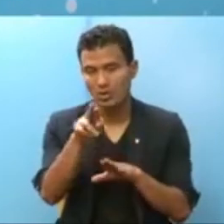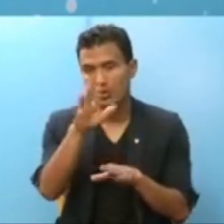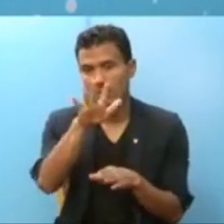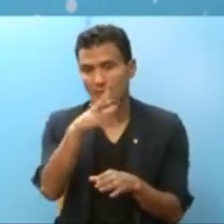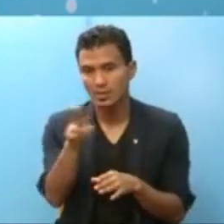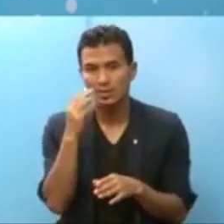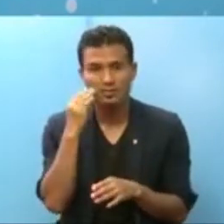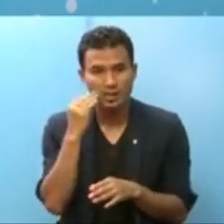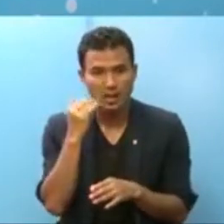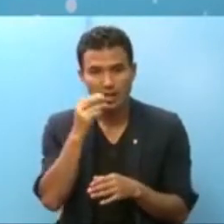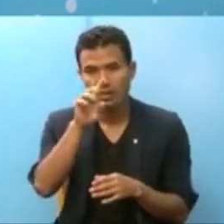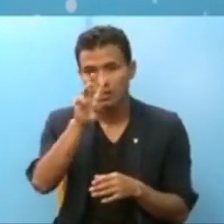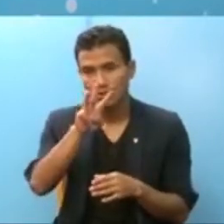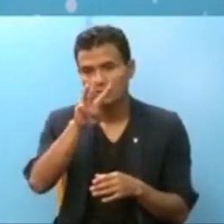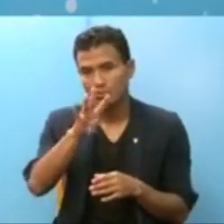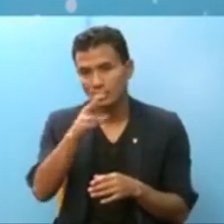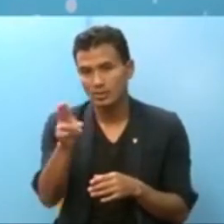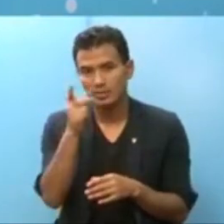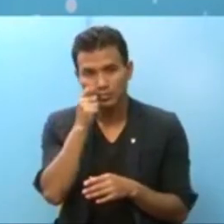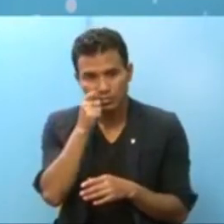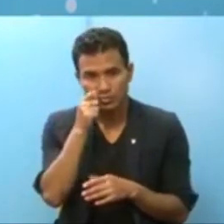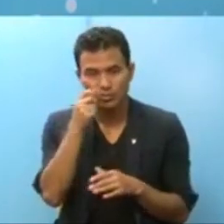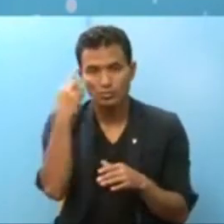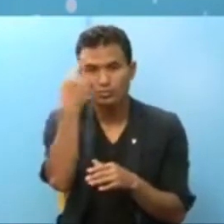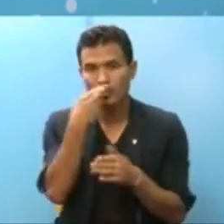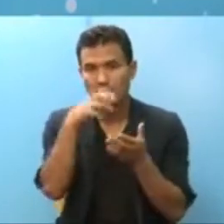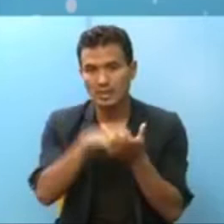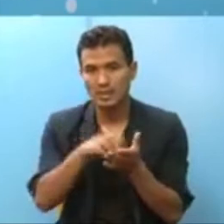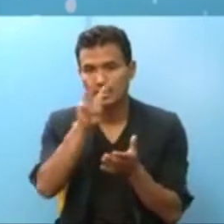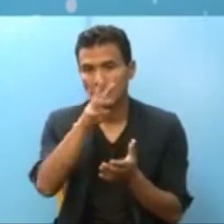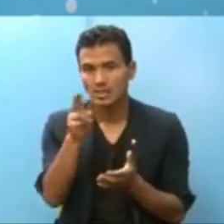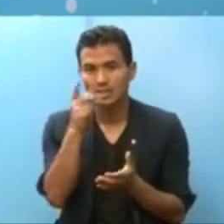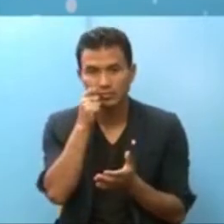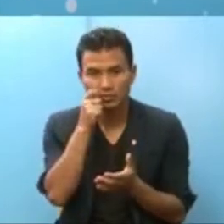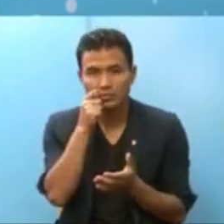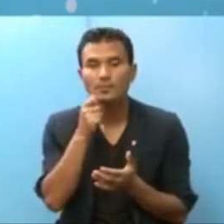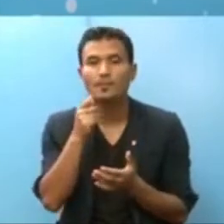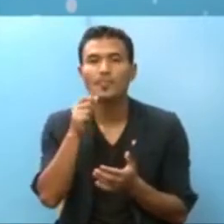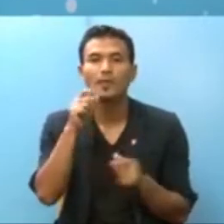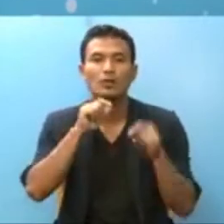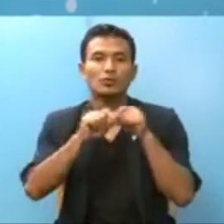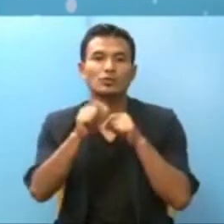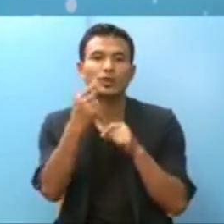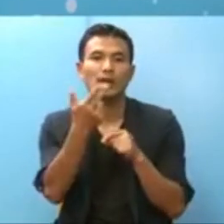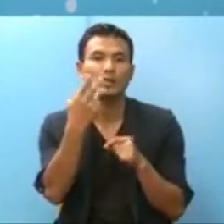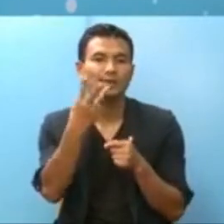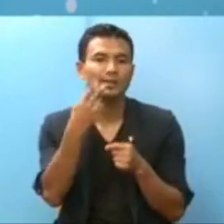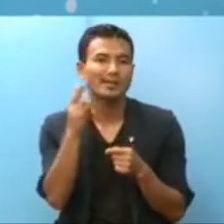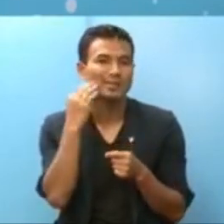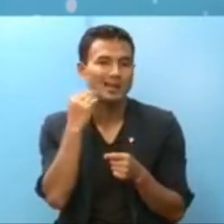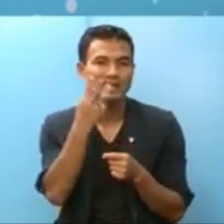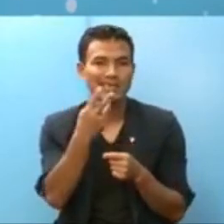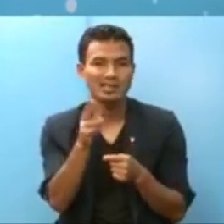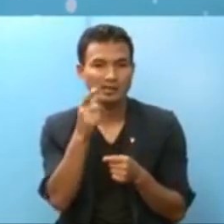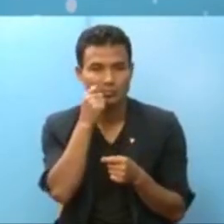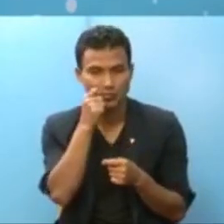5 जना महिलार चाउतिस जना पुरूस, रुपन देई का 3 जना पुरूस, सरलाई का 3 जना महिलार तीन